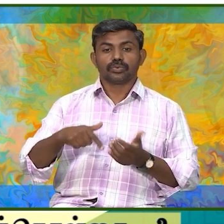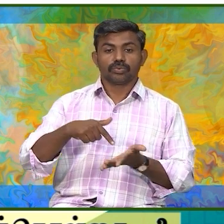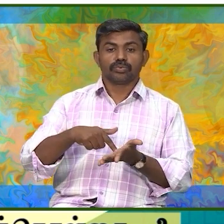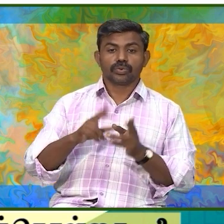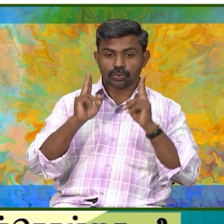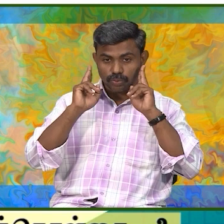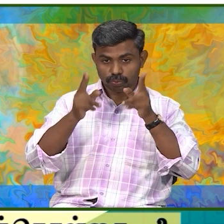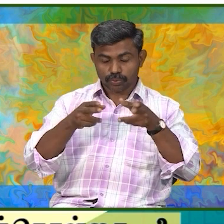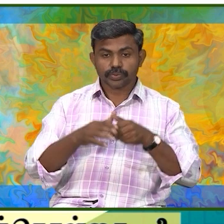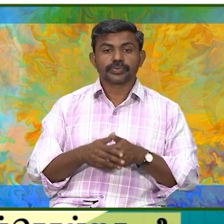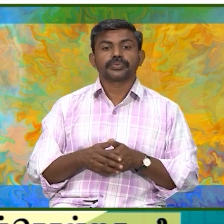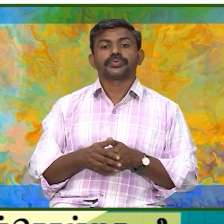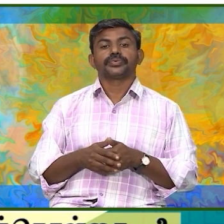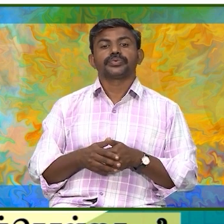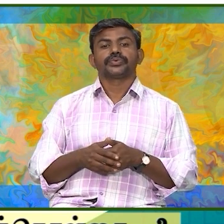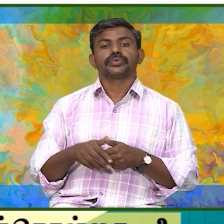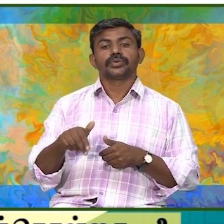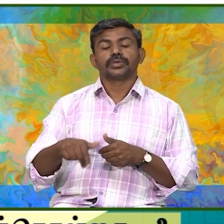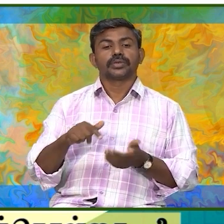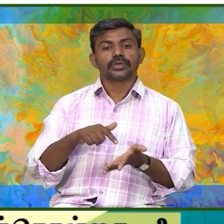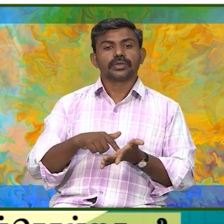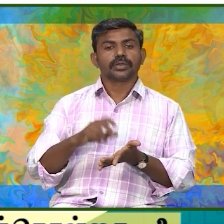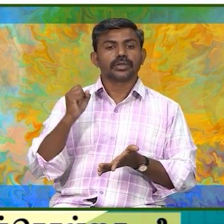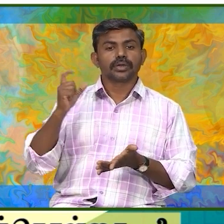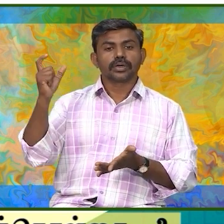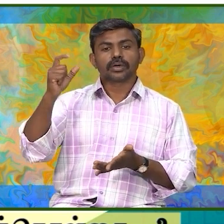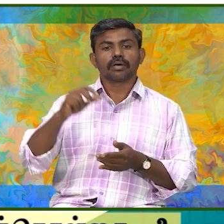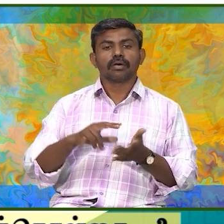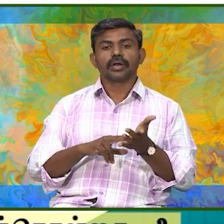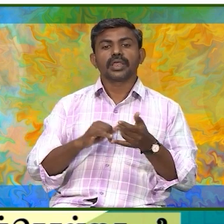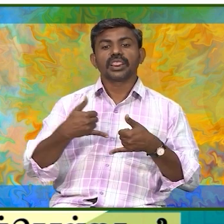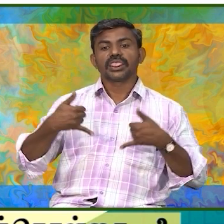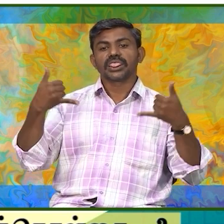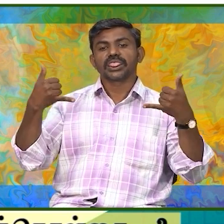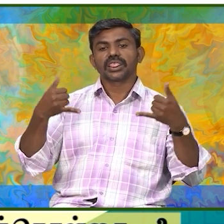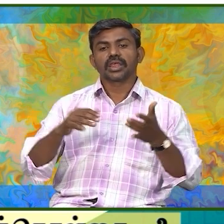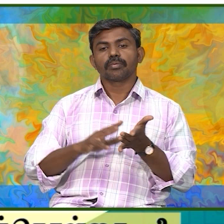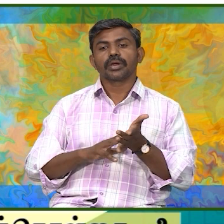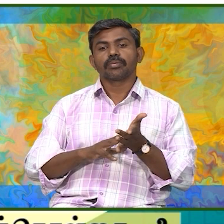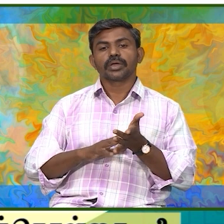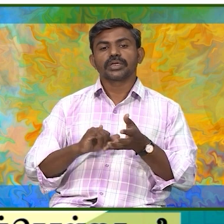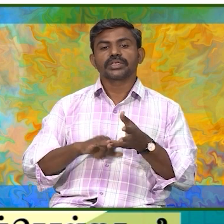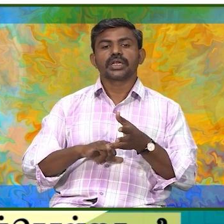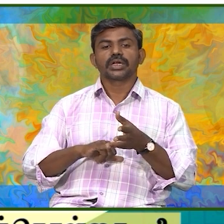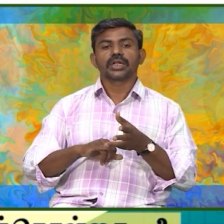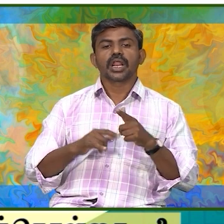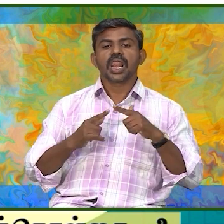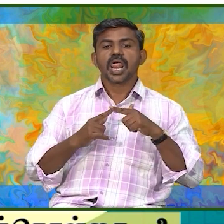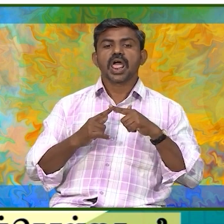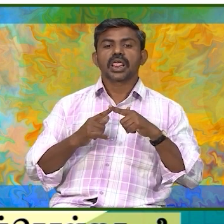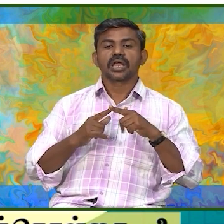முக்கிய ஒரு நோக்கமாக இருக்கிறது. இதனுடைய உறுப்பு நாடுகள் பார்த்தீங்கன்னா வங்கதேசம், இந்தியா, மியான்மர், இலங்கை,